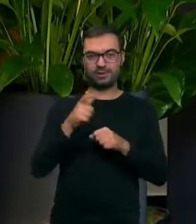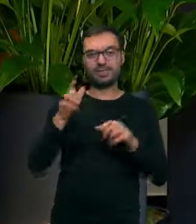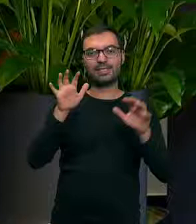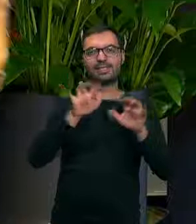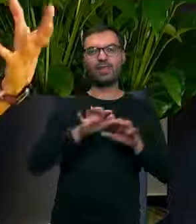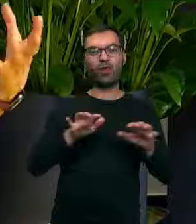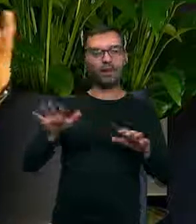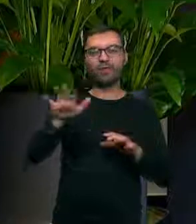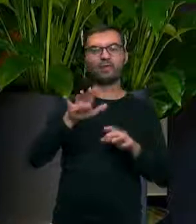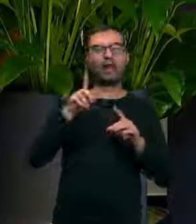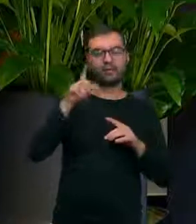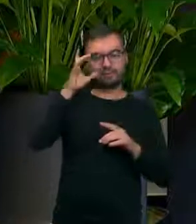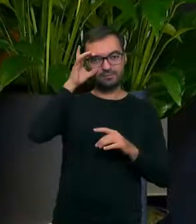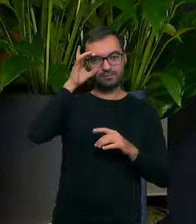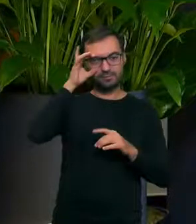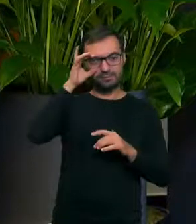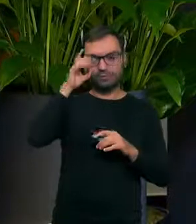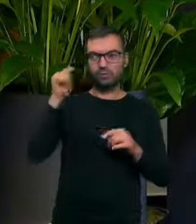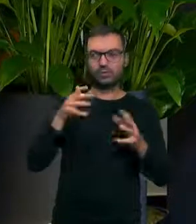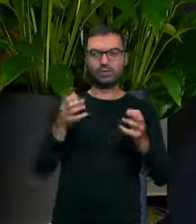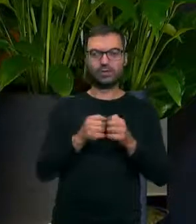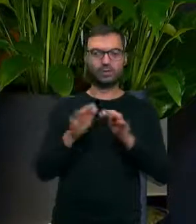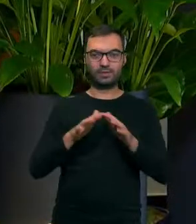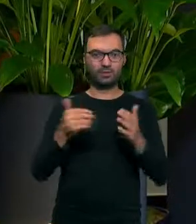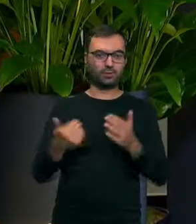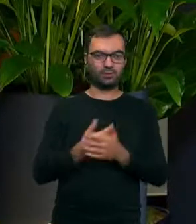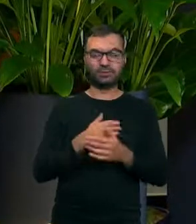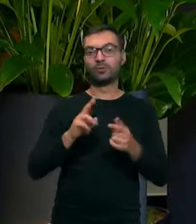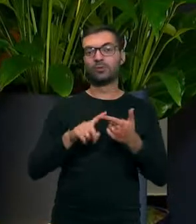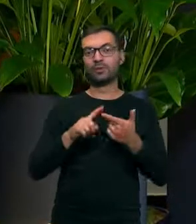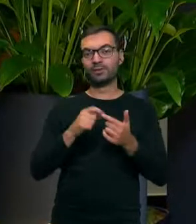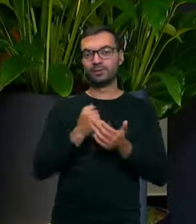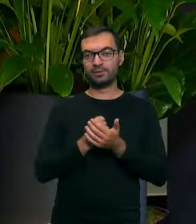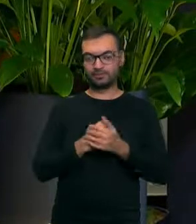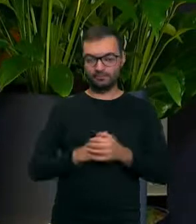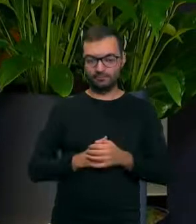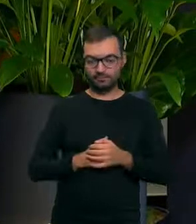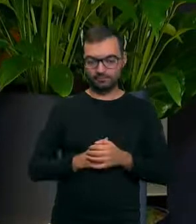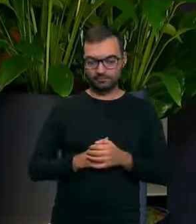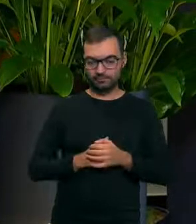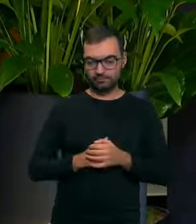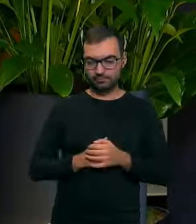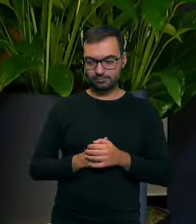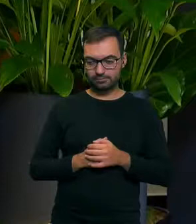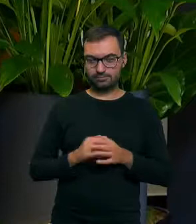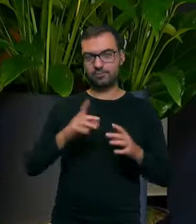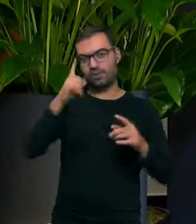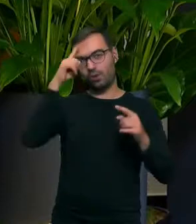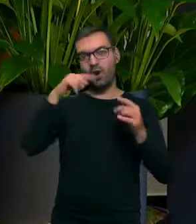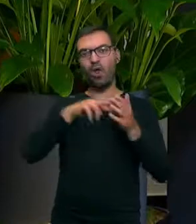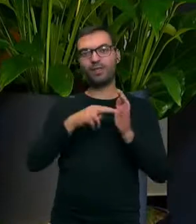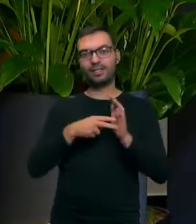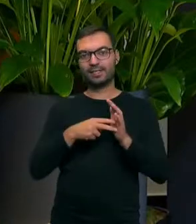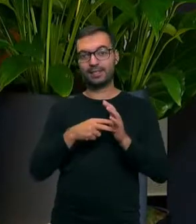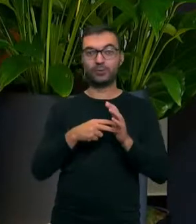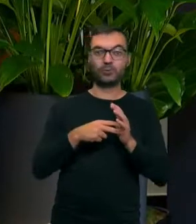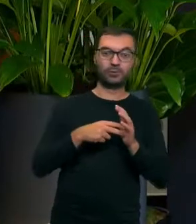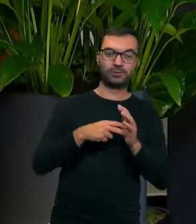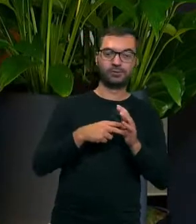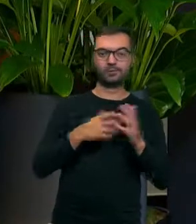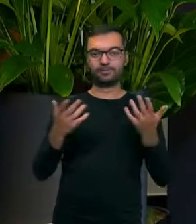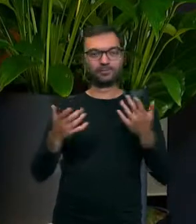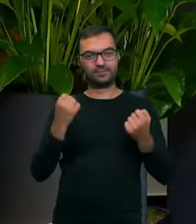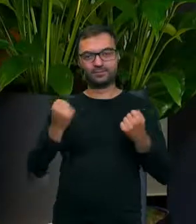jego ekipy, ale parę miejsc trzeba znaleźć, no a z drugiej strony właśnie te wszystkie logistyczne sytuacje,